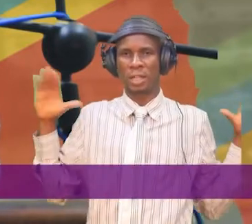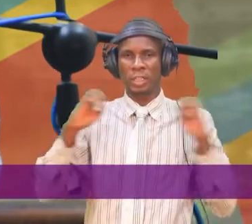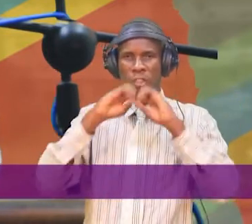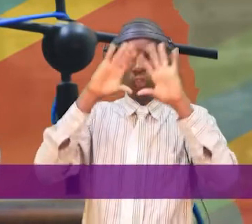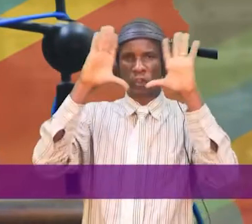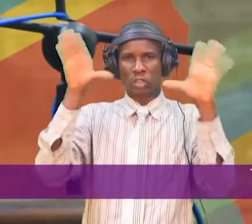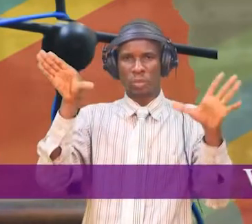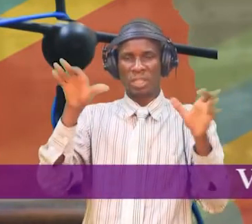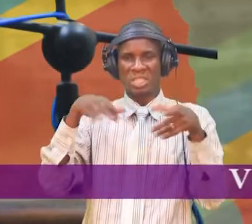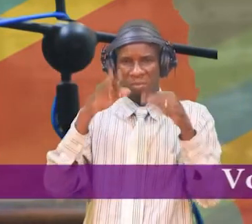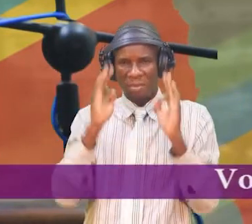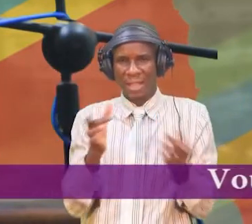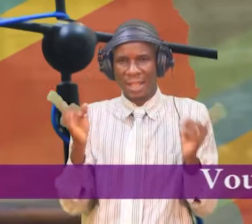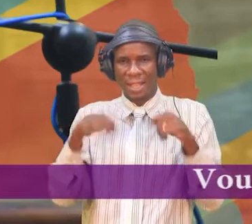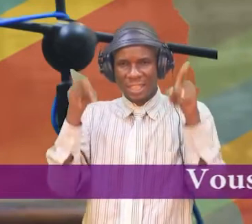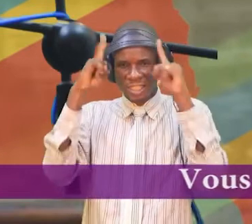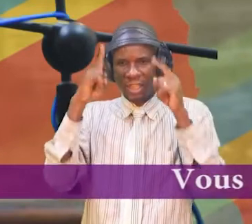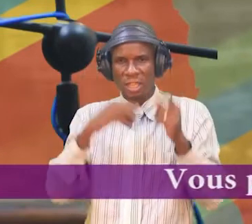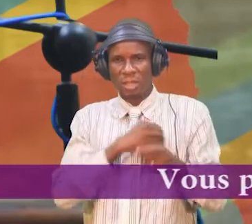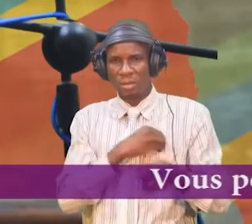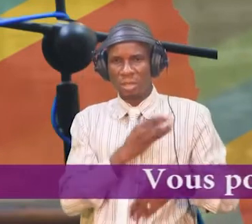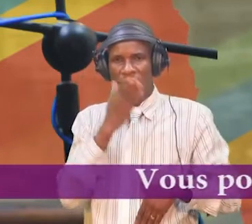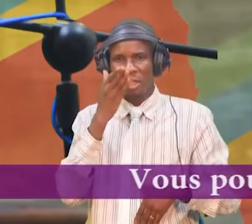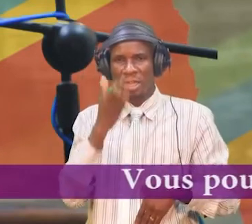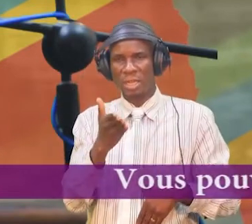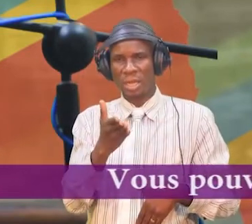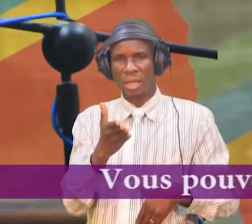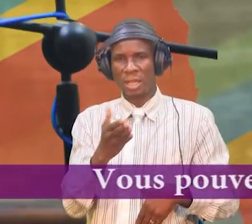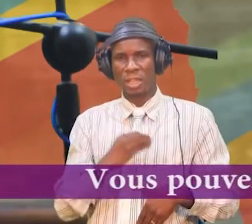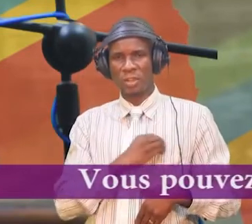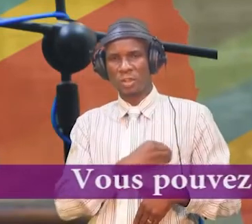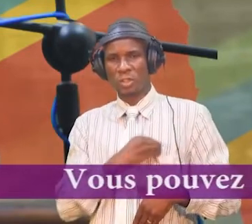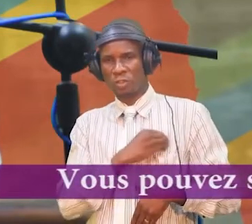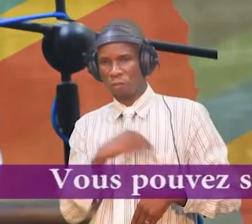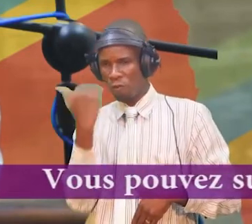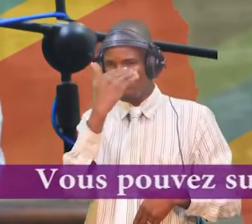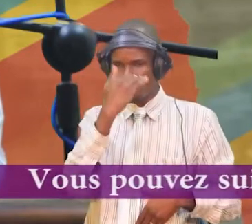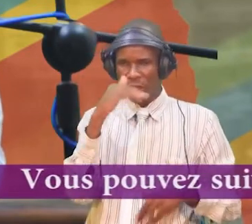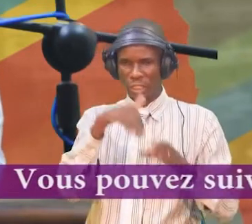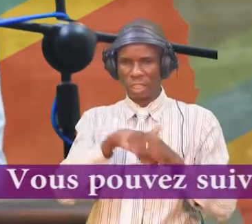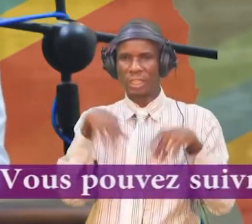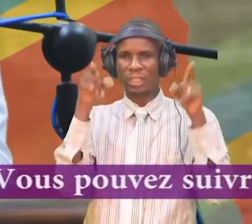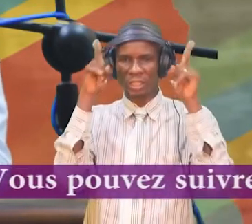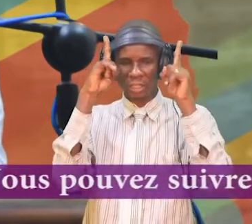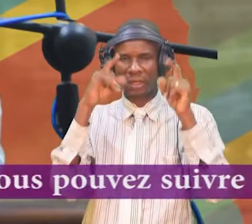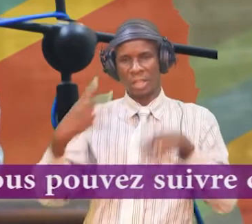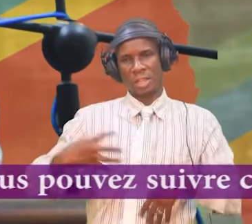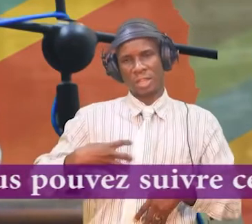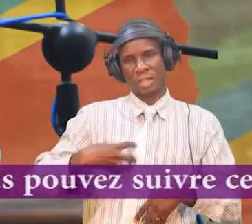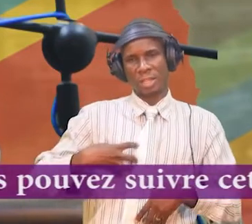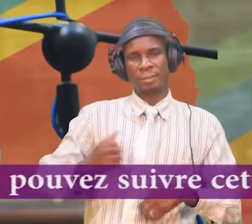pole bakelaki ye mabe te. L'iniquité a été trouvée dans son cœur. Mpe Biblie ezali koloba